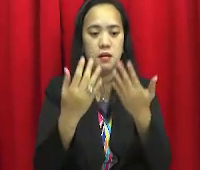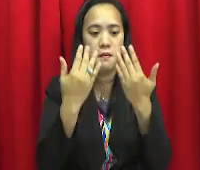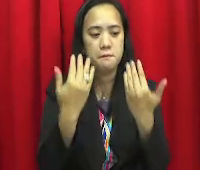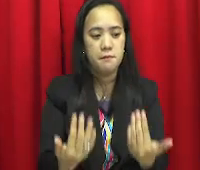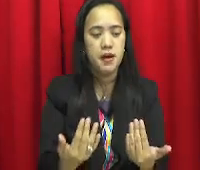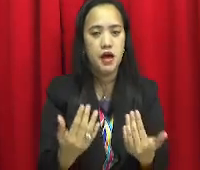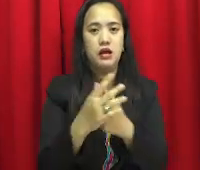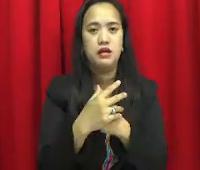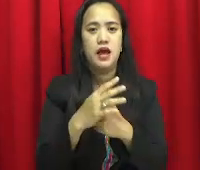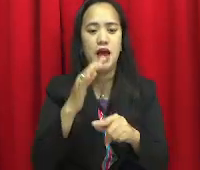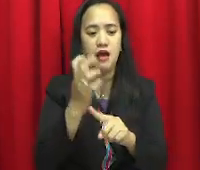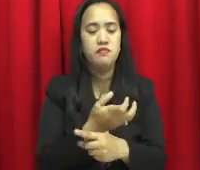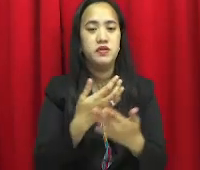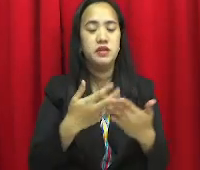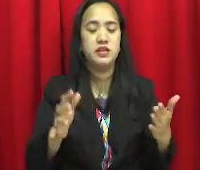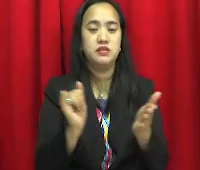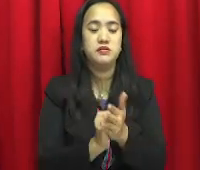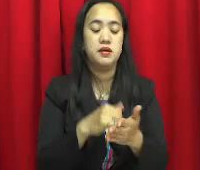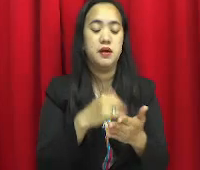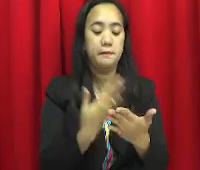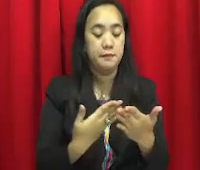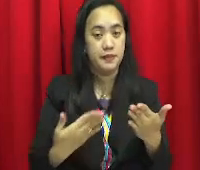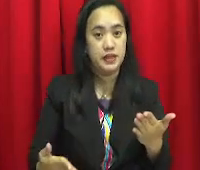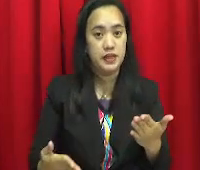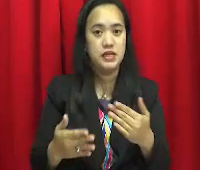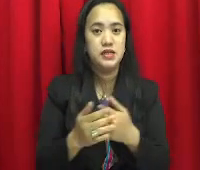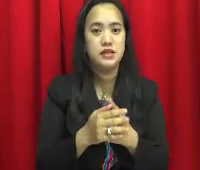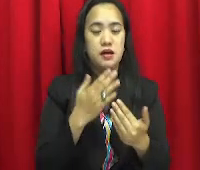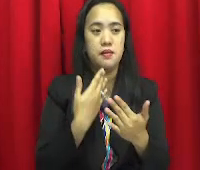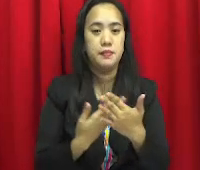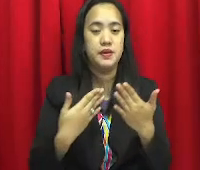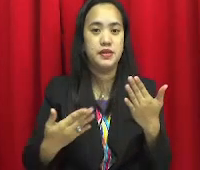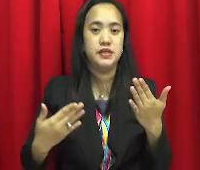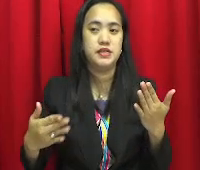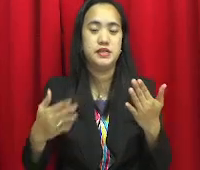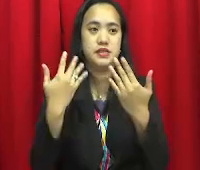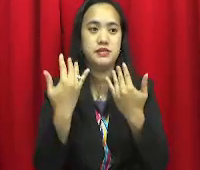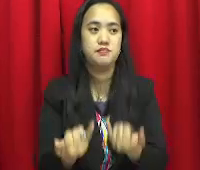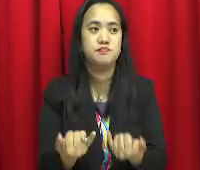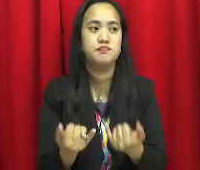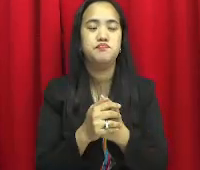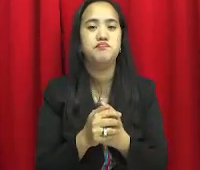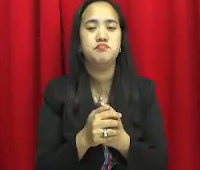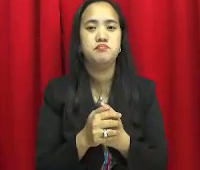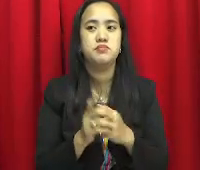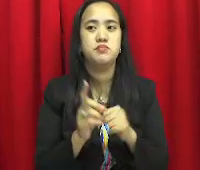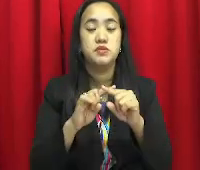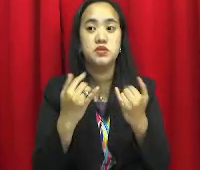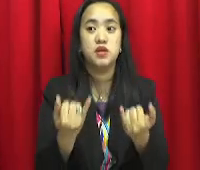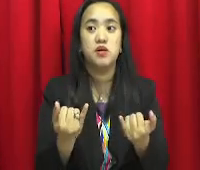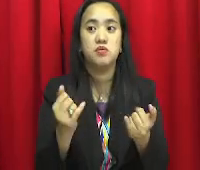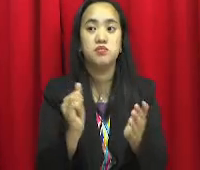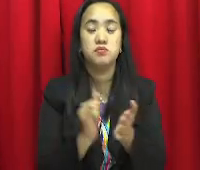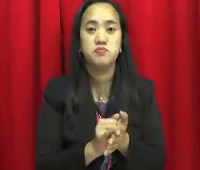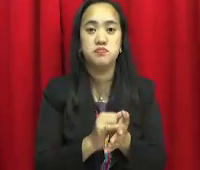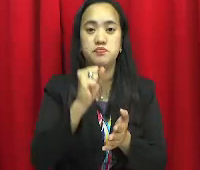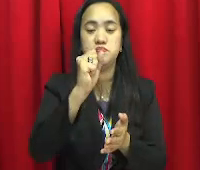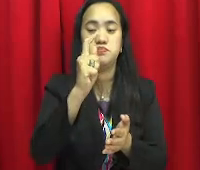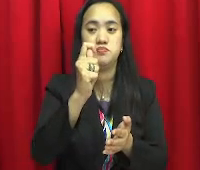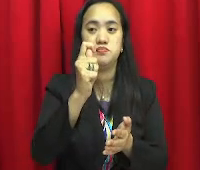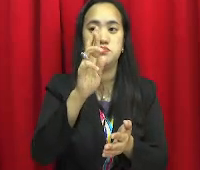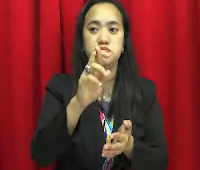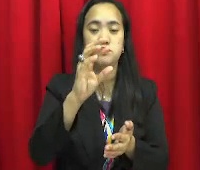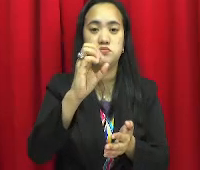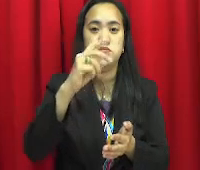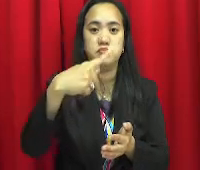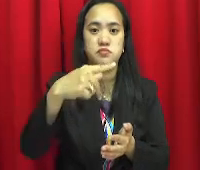iyo. Amen. Alam mo kung bakit? Oh, baka mamaya may stroke ka na. Ay, hindi mo magagamit. Paano mo? Paano gagamitin niya? You